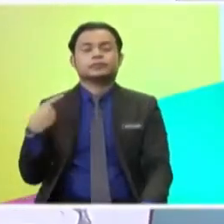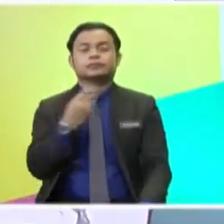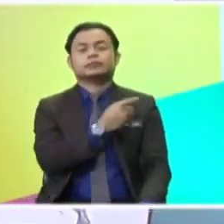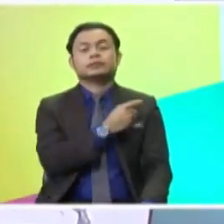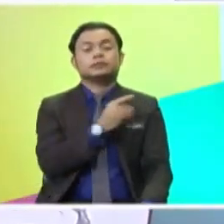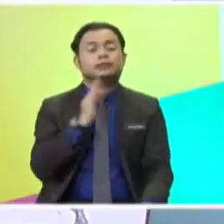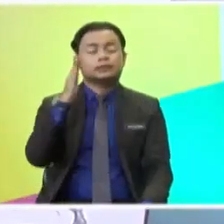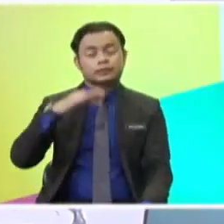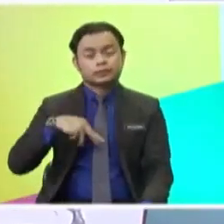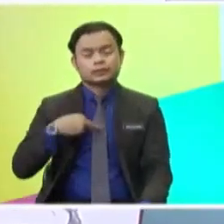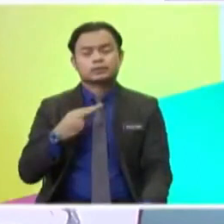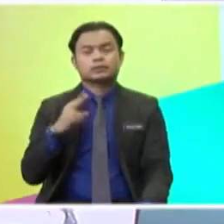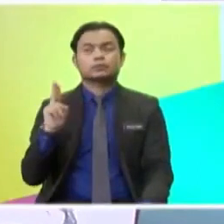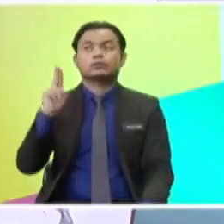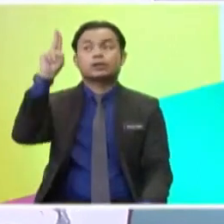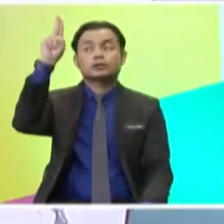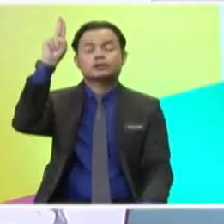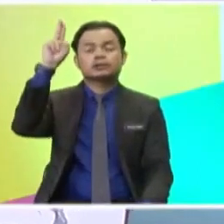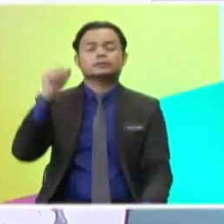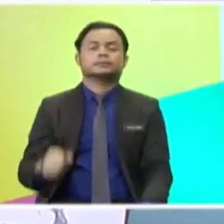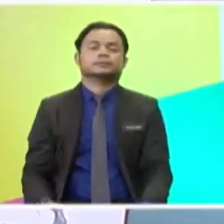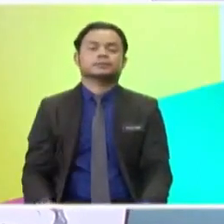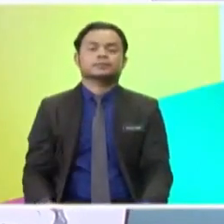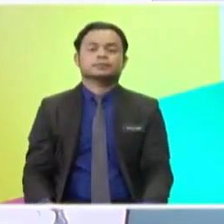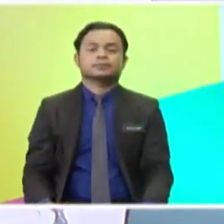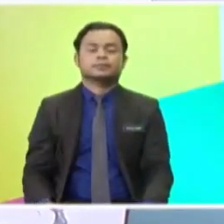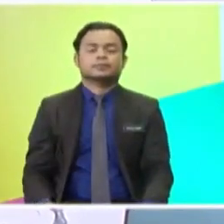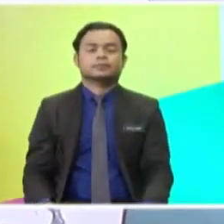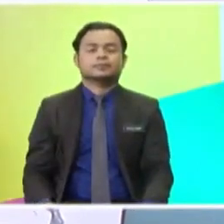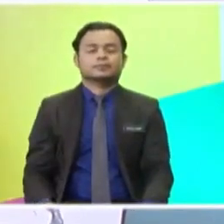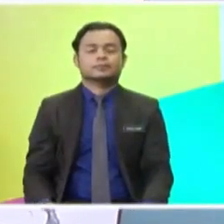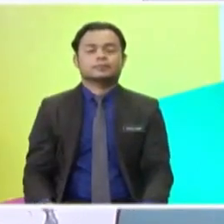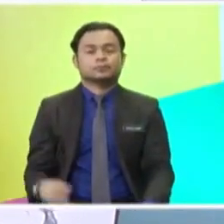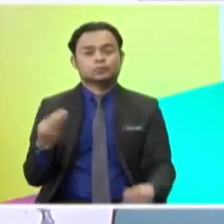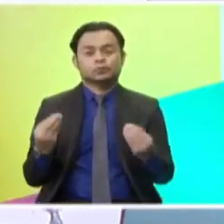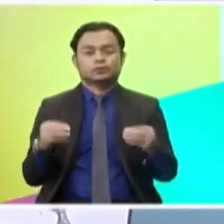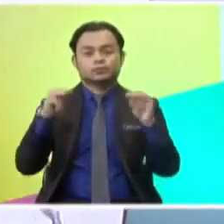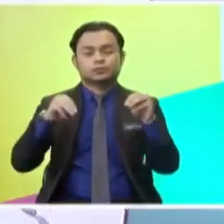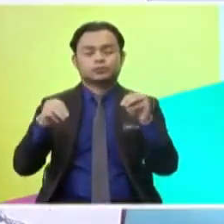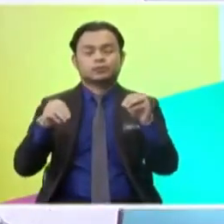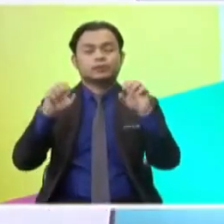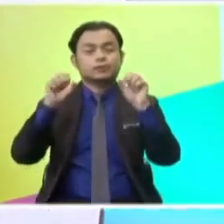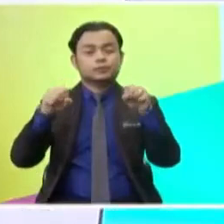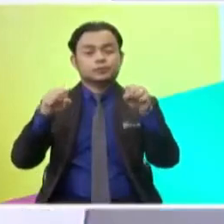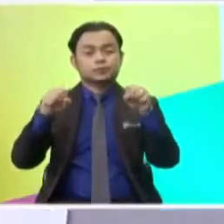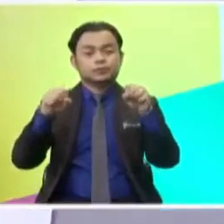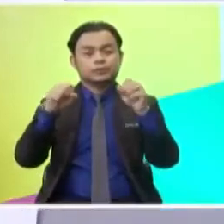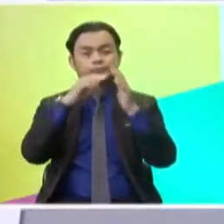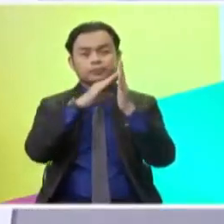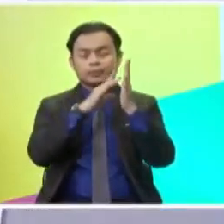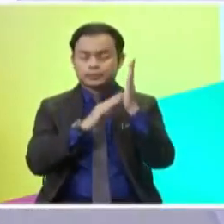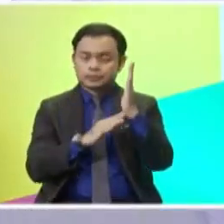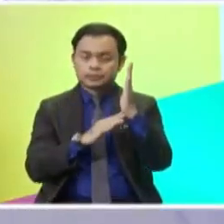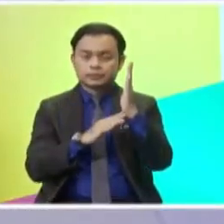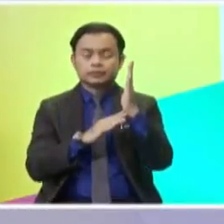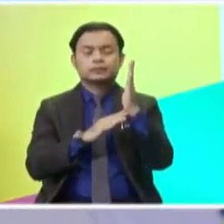atas utara supaya murid-murid boleh baca. Okey, ini ke atas. Takut nanti dia baca ke bawah kan, dia tak nampak, dia cuma meraba. Dia akan raba dulu mana arah utara,